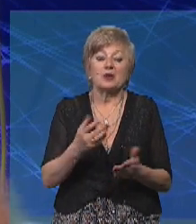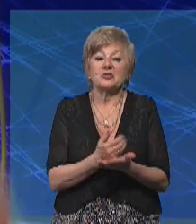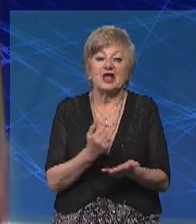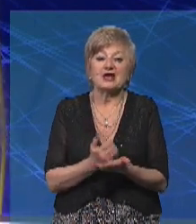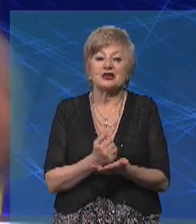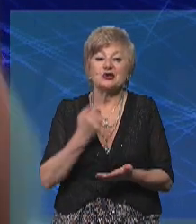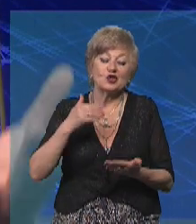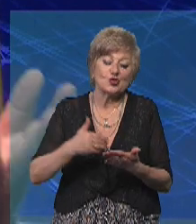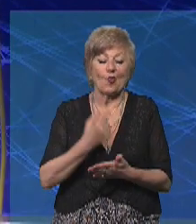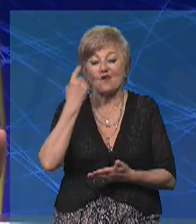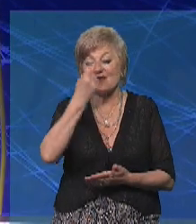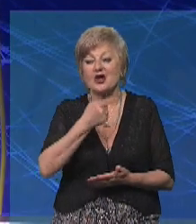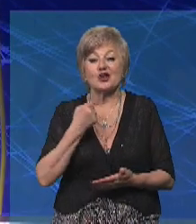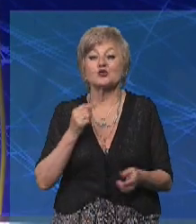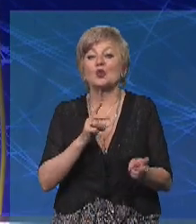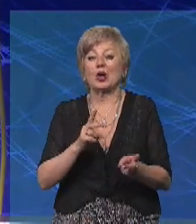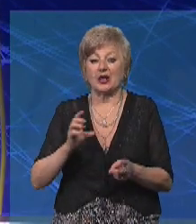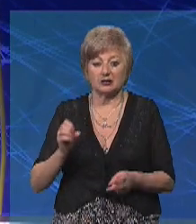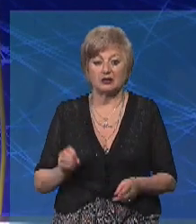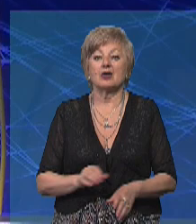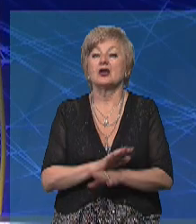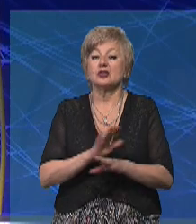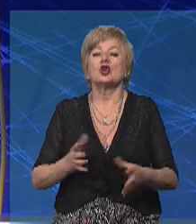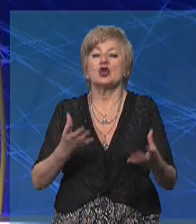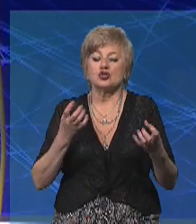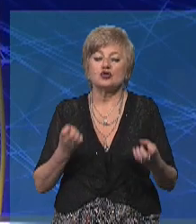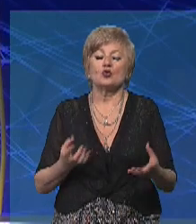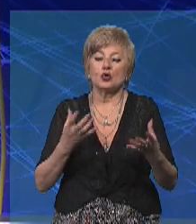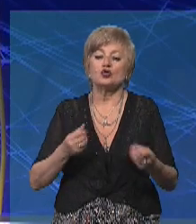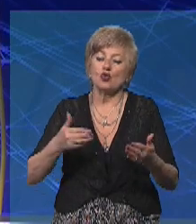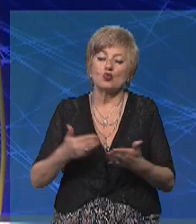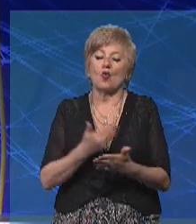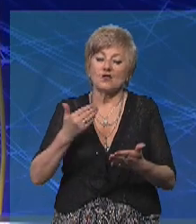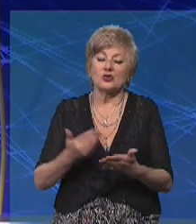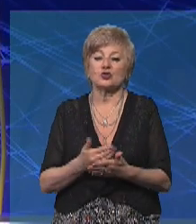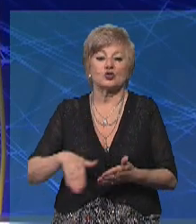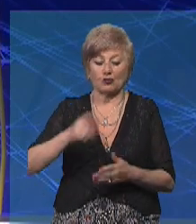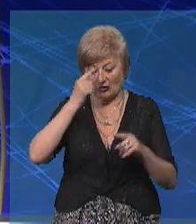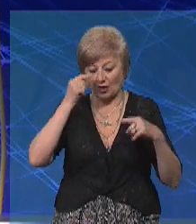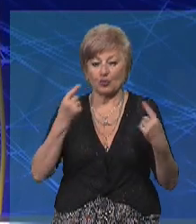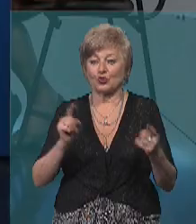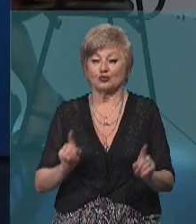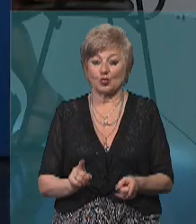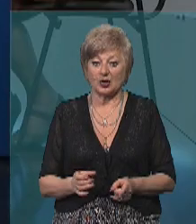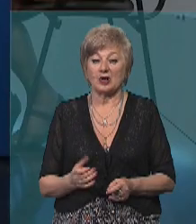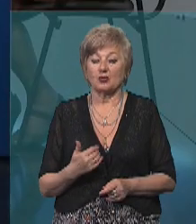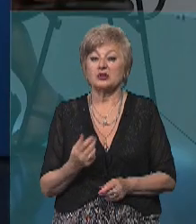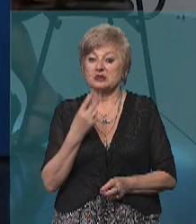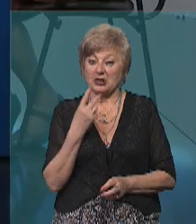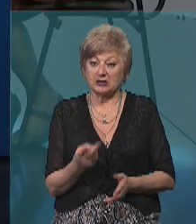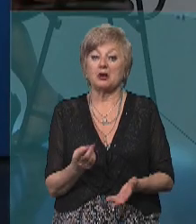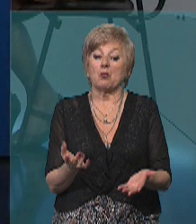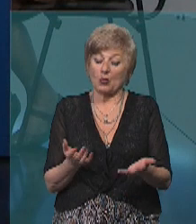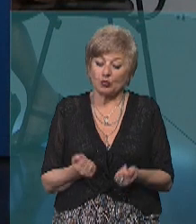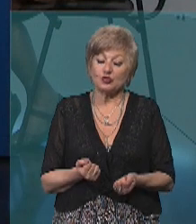вам ще новіші обличчя? Так? Ні, там ще, бо щоб такі нові, щоб ми там всі здуріли. Ну ось ми зараз отримали.